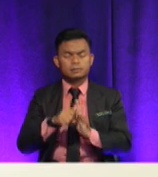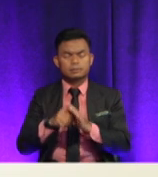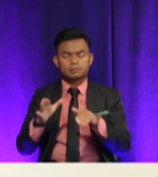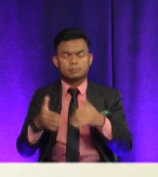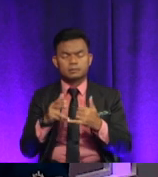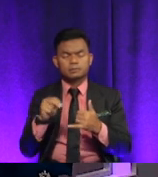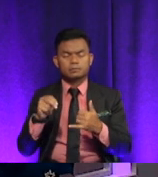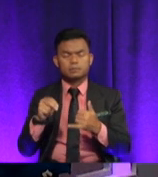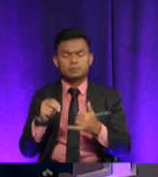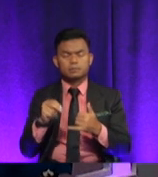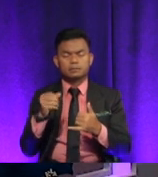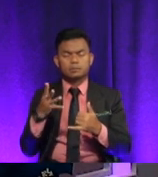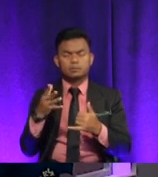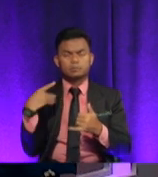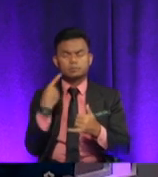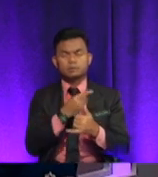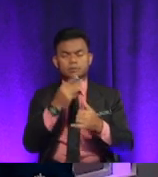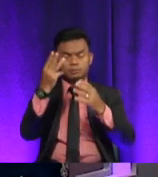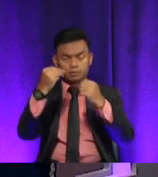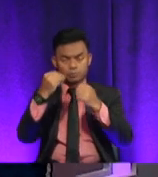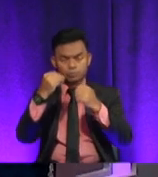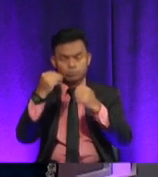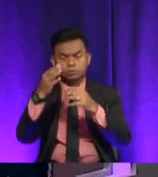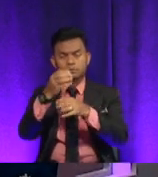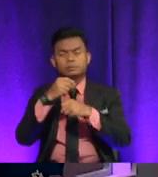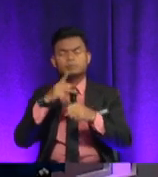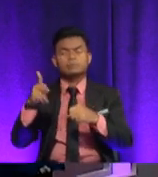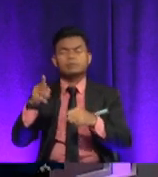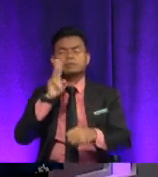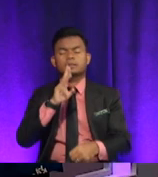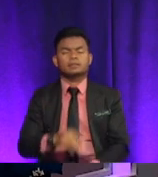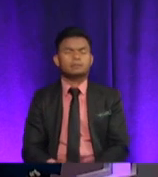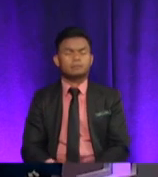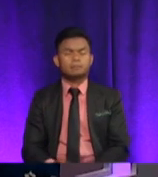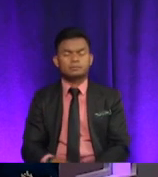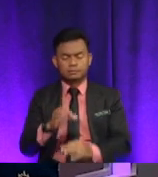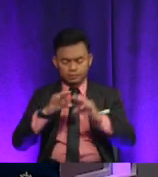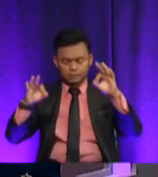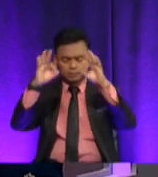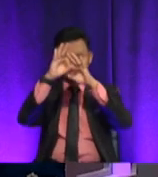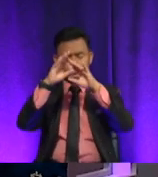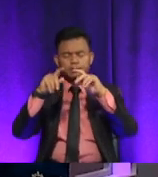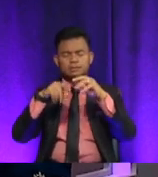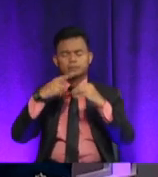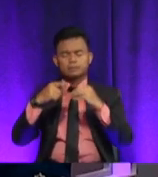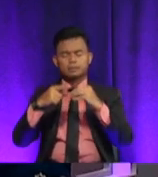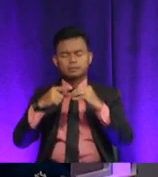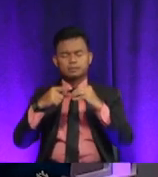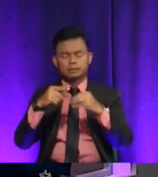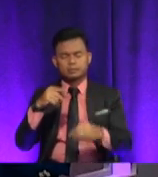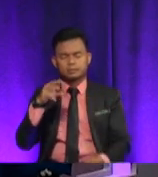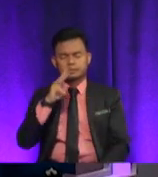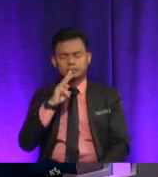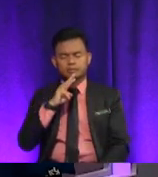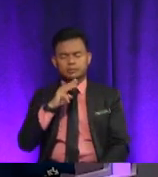Raja untuk mendapatkan air ceritanya cerita dalam syair tersebut adalah dia mengisahkan Bagaimana Raja itu menginginkan air